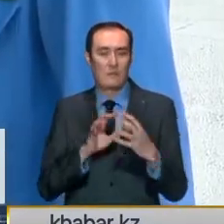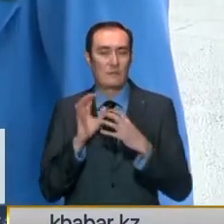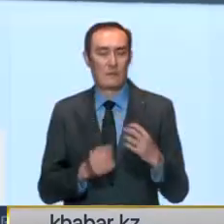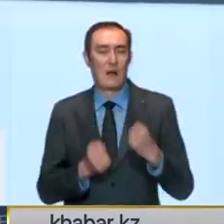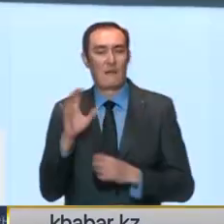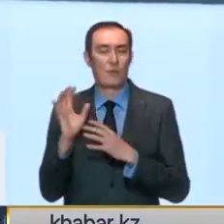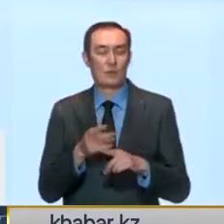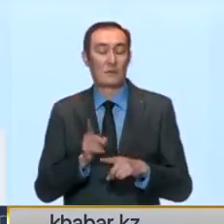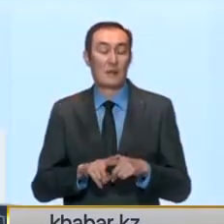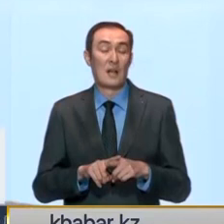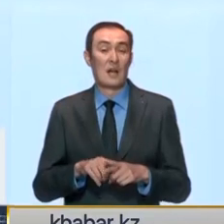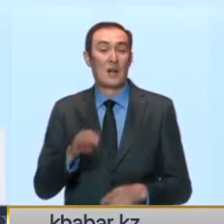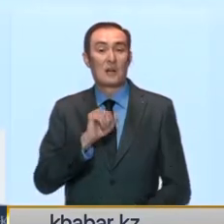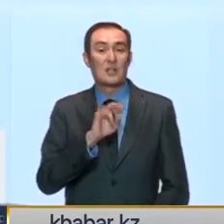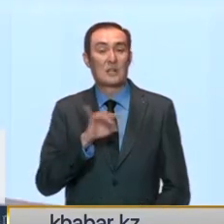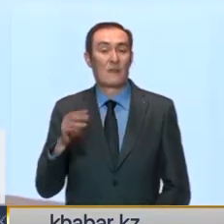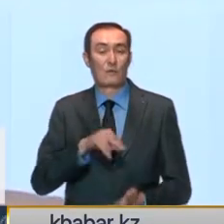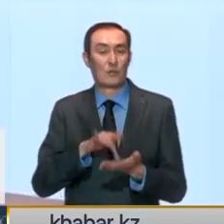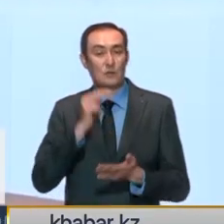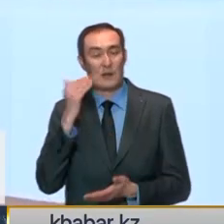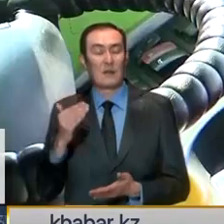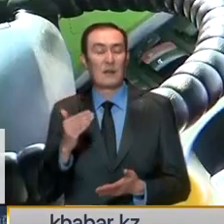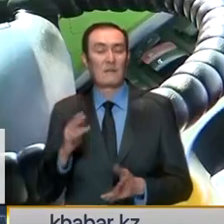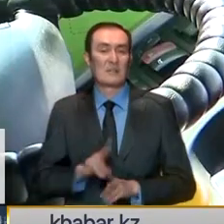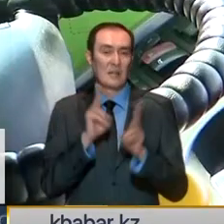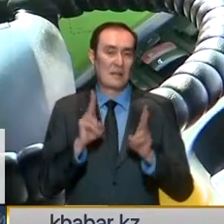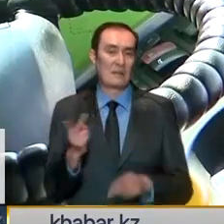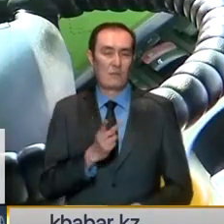рулем автобуса. Жандар в Шымкенте, Айдар в Астане.